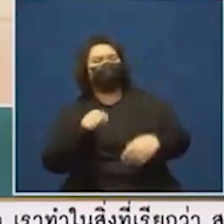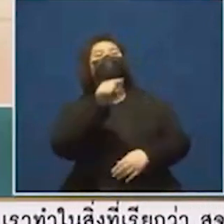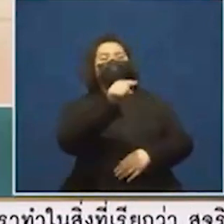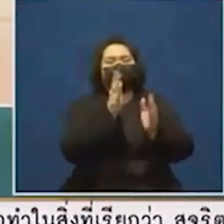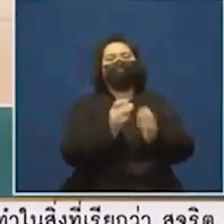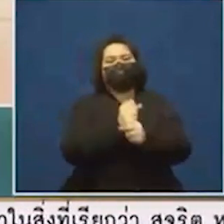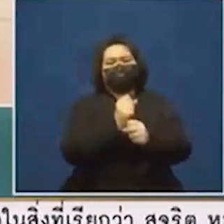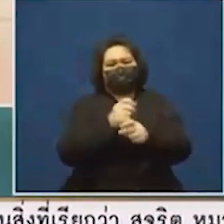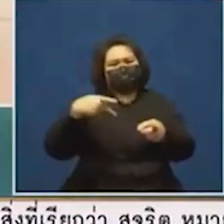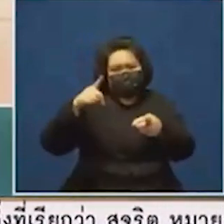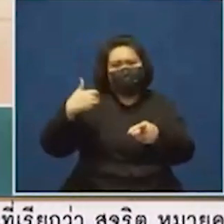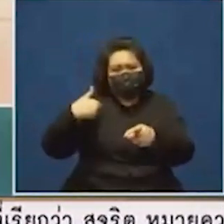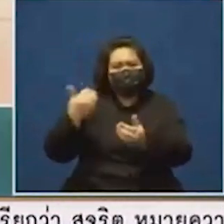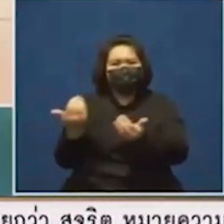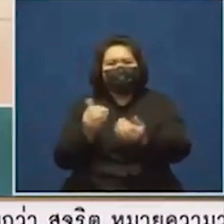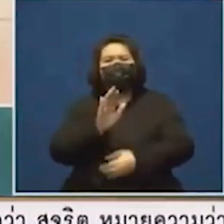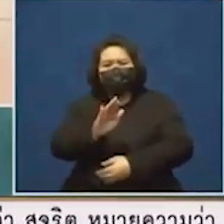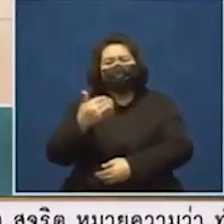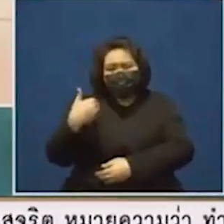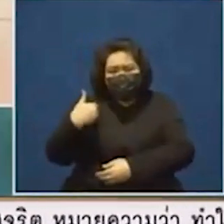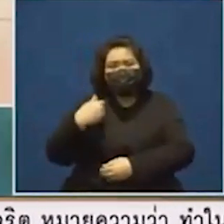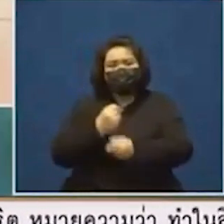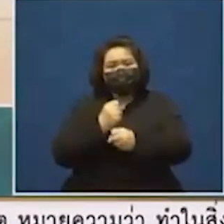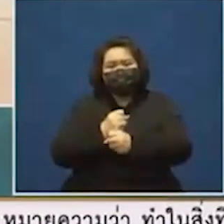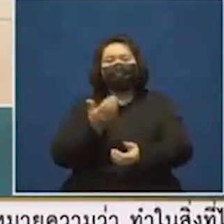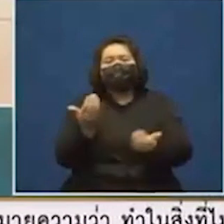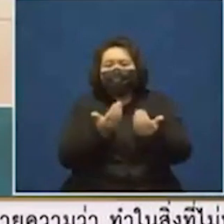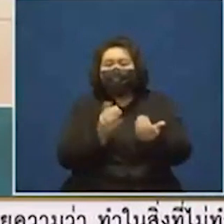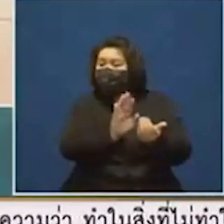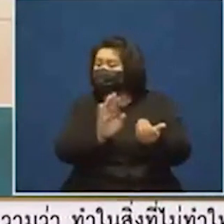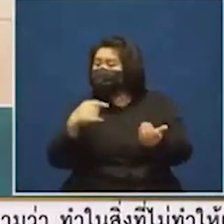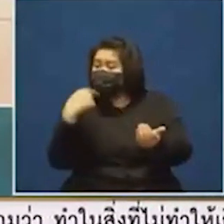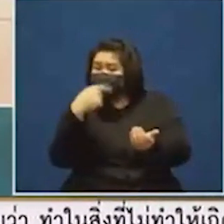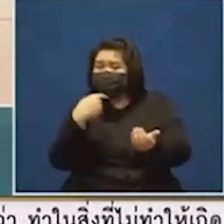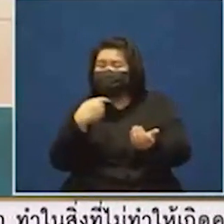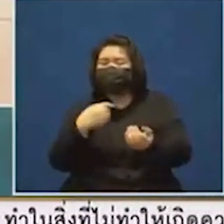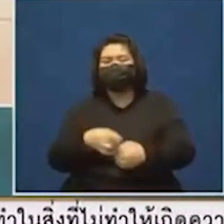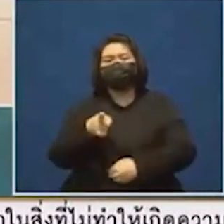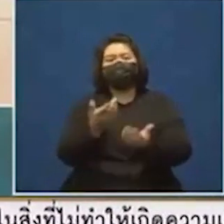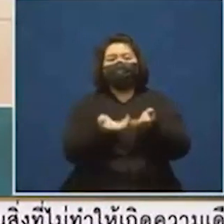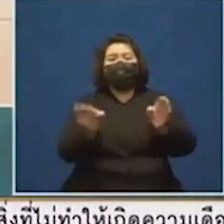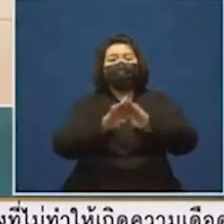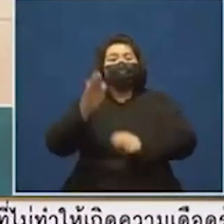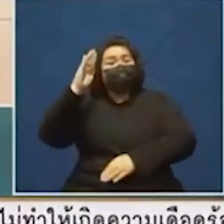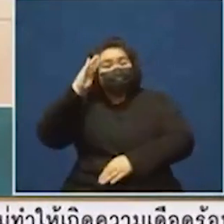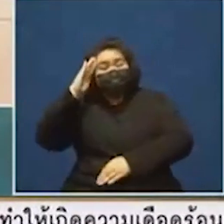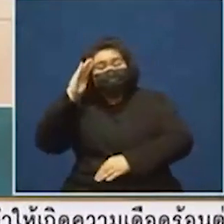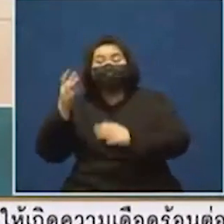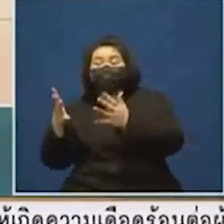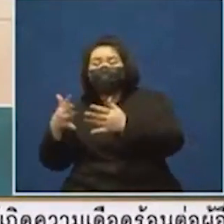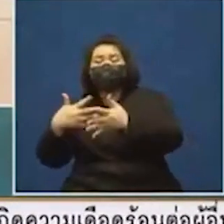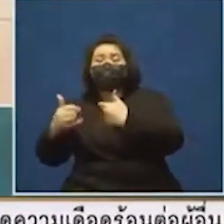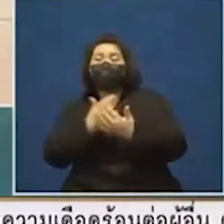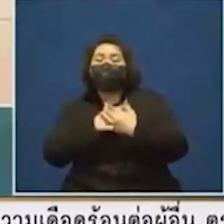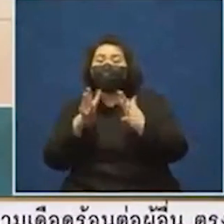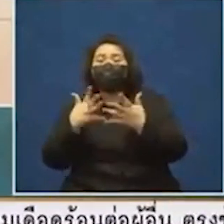บริเวณชายแนทได้ปฏิบติหนาที่อย่กี้ที่สุดแต้วซึได้ทำมาโดยตลอดไม่ใชไม่ทำอะไรเลยอย่ที่ถูกอภิปรายถาไม่มีพวกเข้าพวก